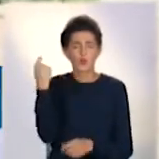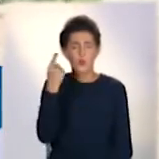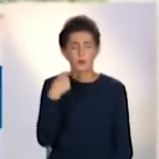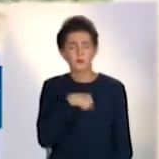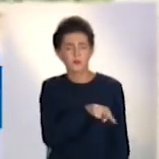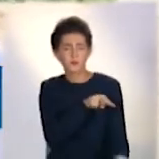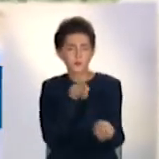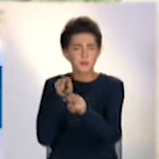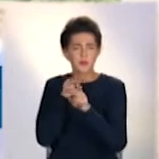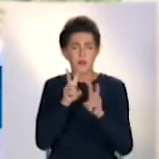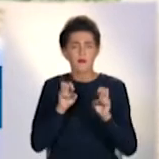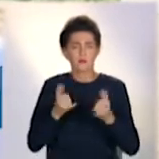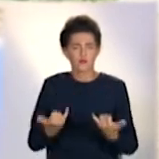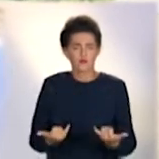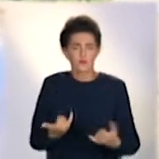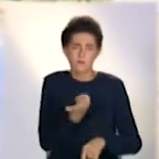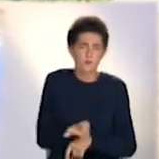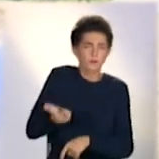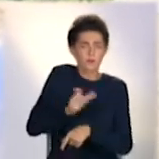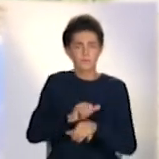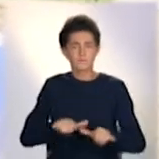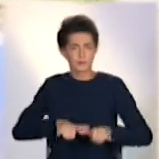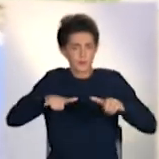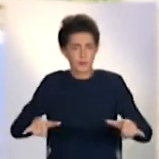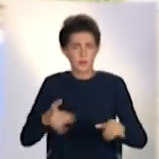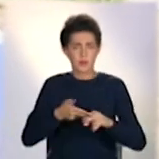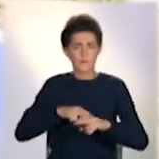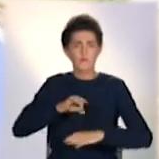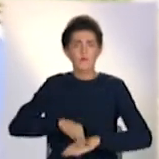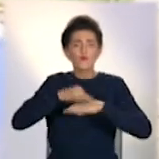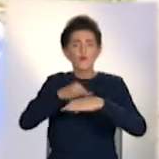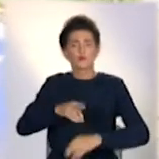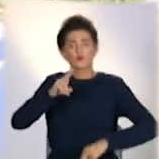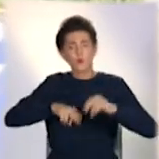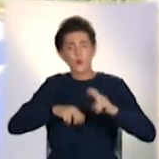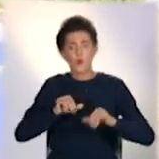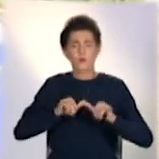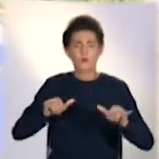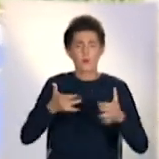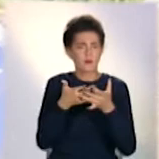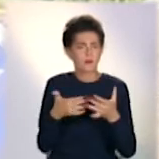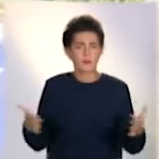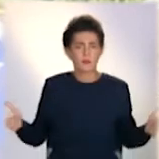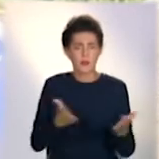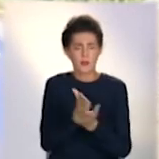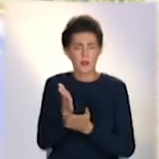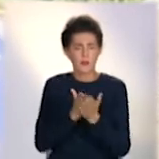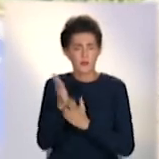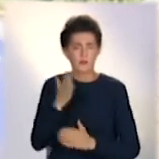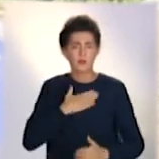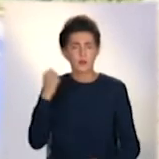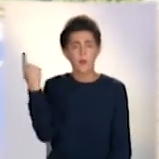як масштабно ведуться стройки і розвивається інфраструктура нашої області.